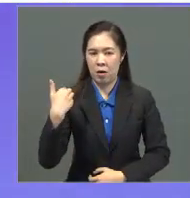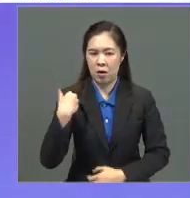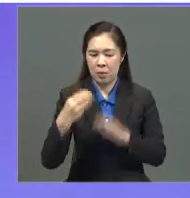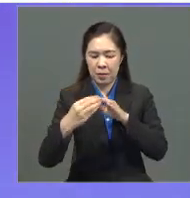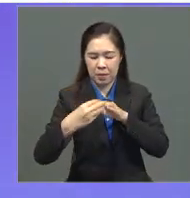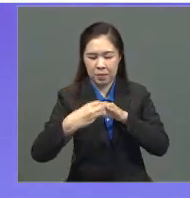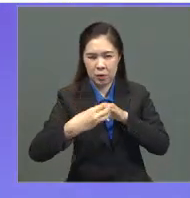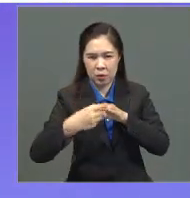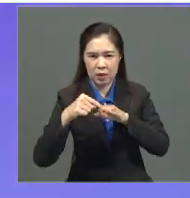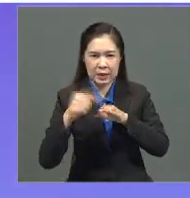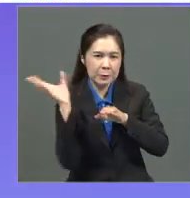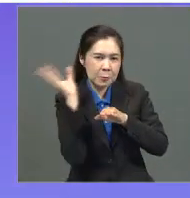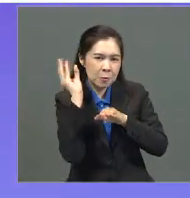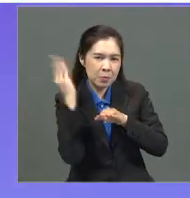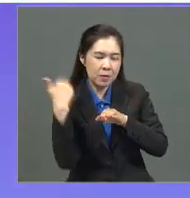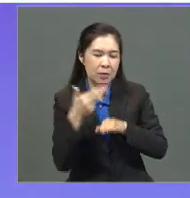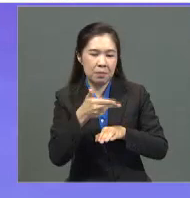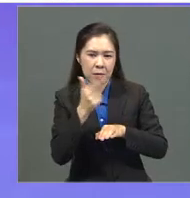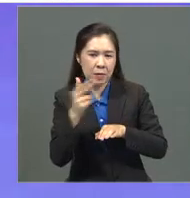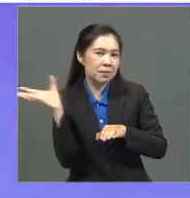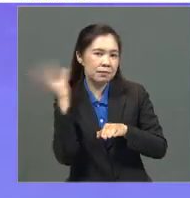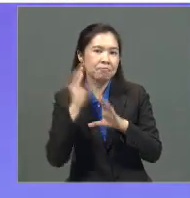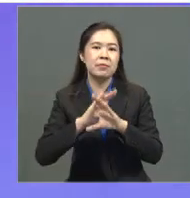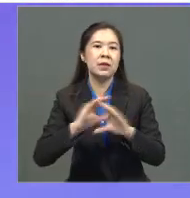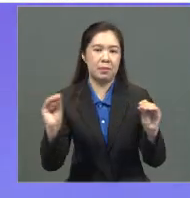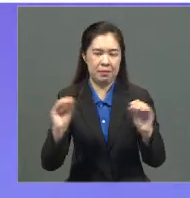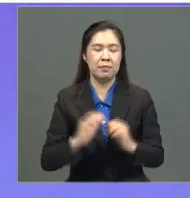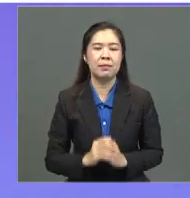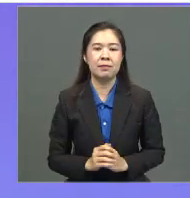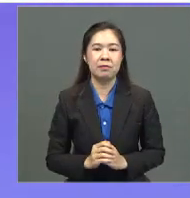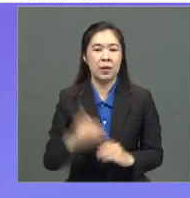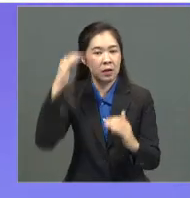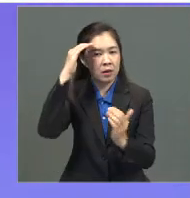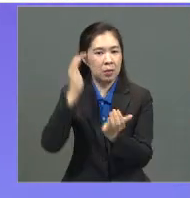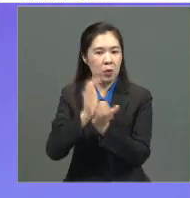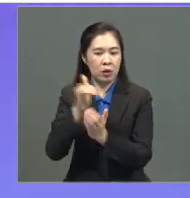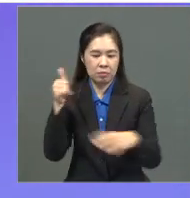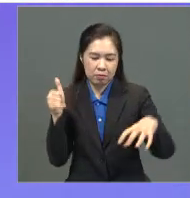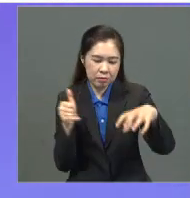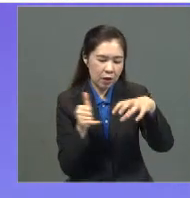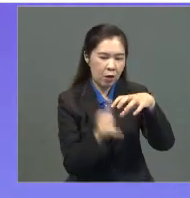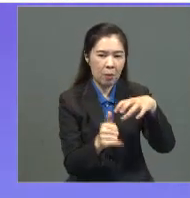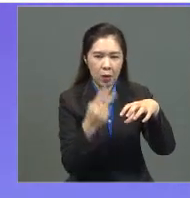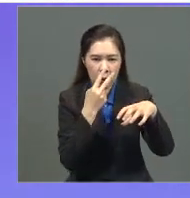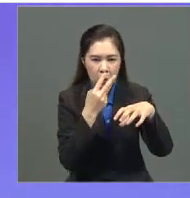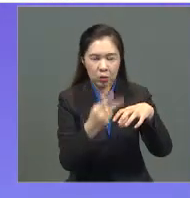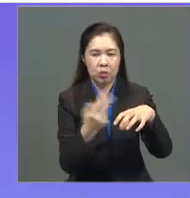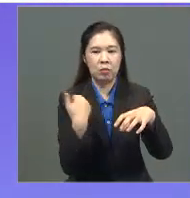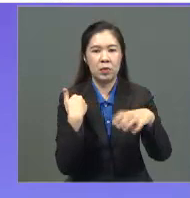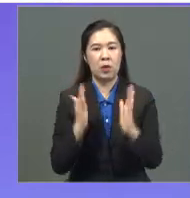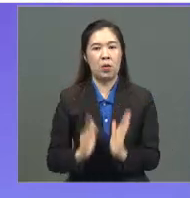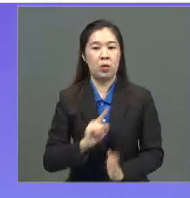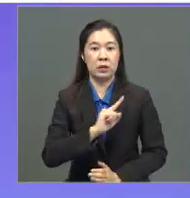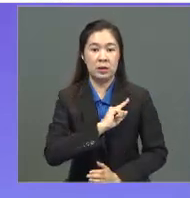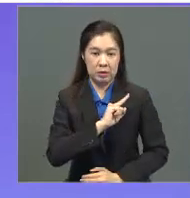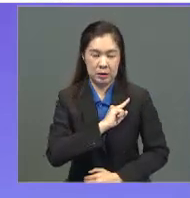เก็บเสียงด้วยทำให้เวลายิงแต่วันนั้นเนี่ยไม่ได้ยินเสียงเข้าไปนะครับตำรวจก็เลยไปถึงที่เกิดเหตุแล้วก็รีบระดมรรม